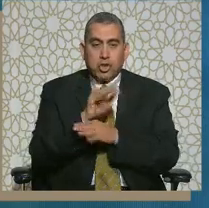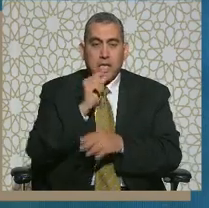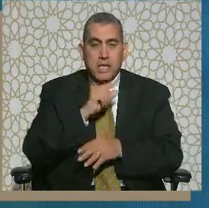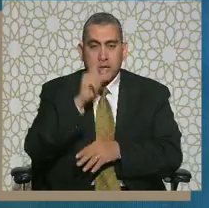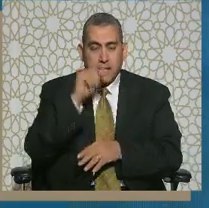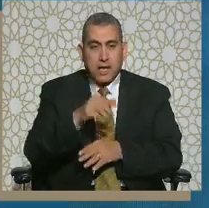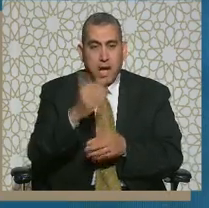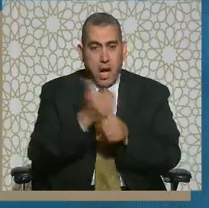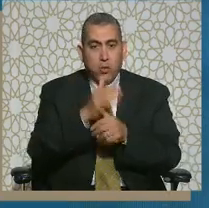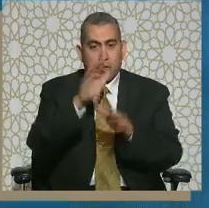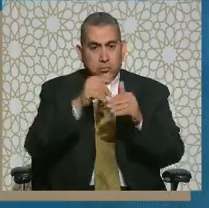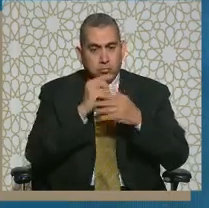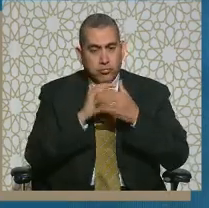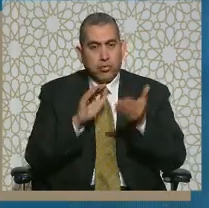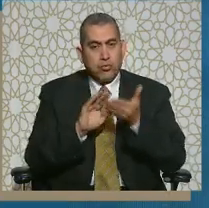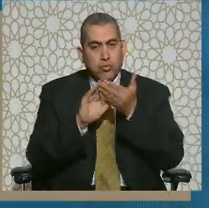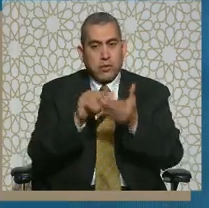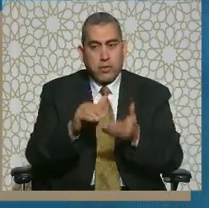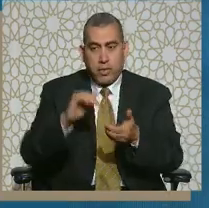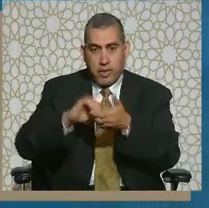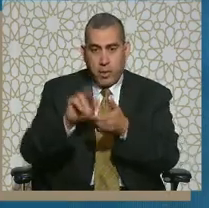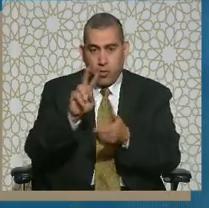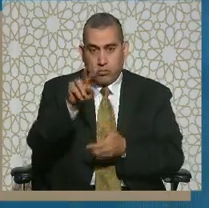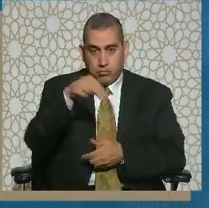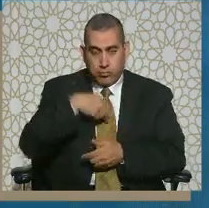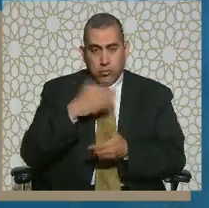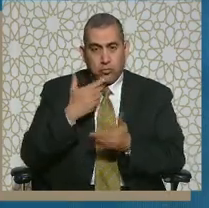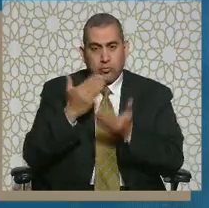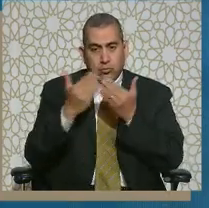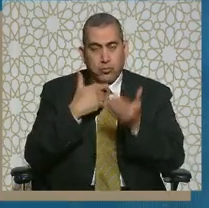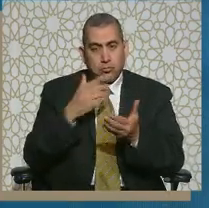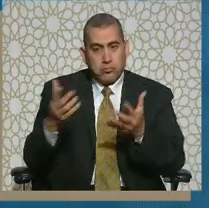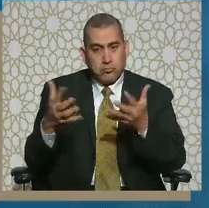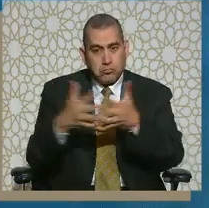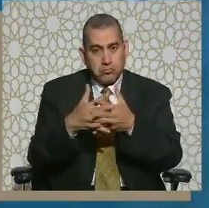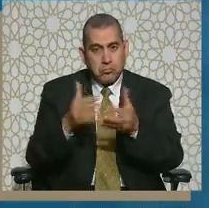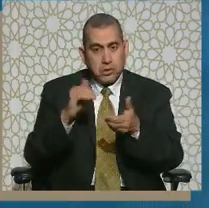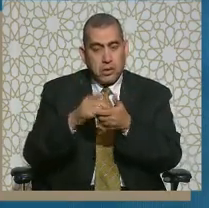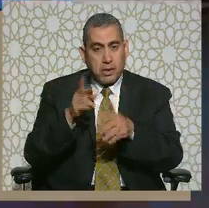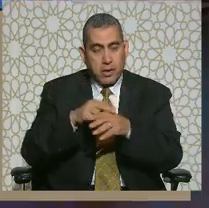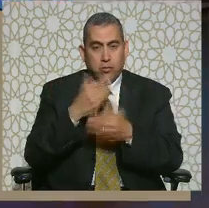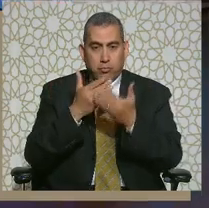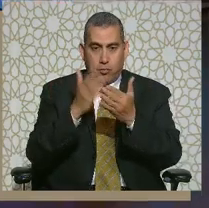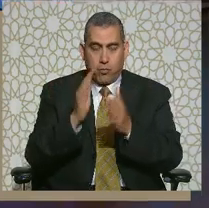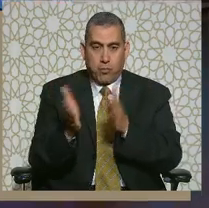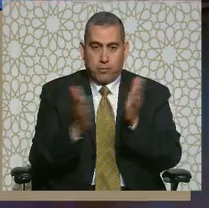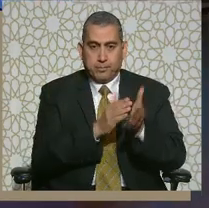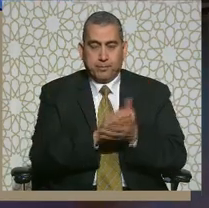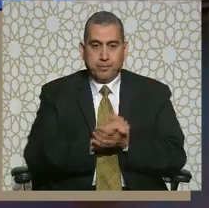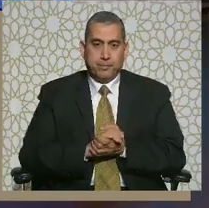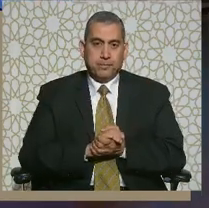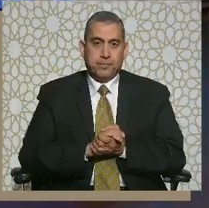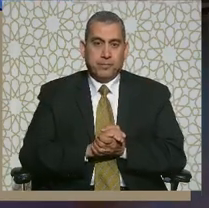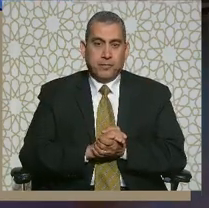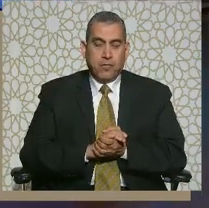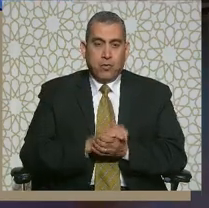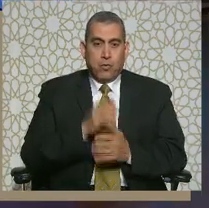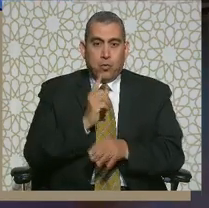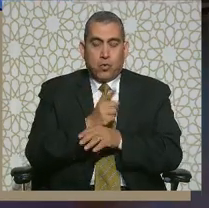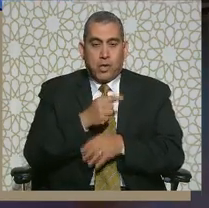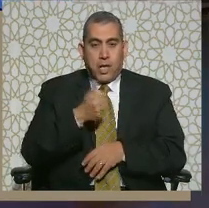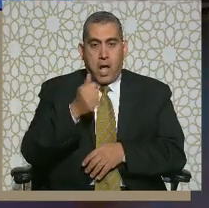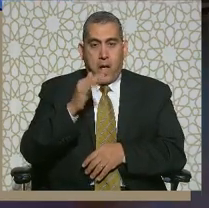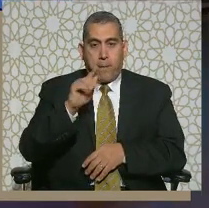نساعدكم لو انك انتم اتفقتوا ازاي ممكن ترجعوا الزواج ده مره ثانيه نعم نعم استاذه امل